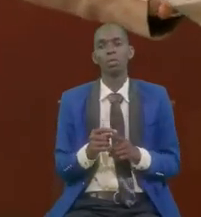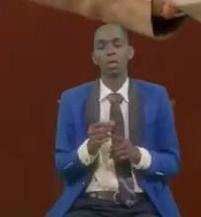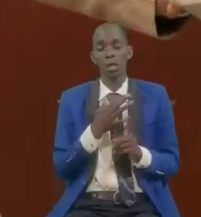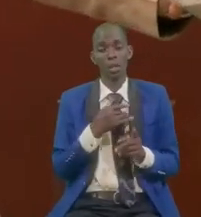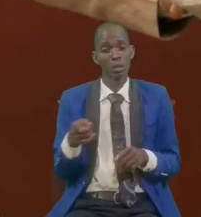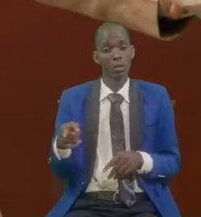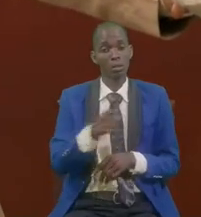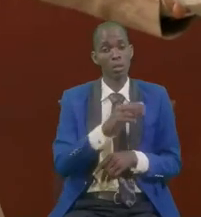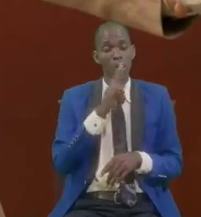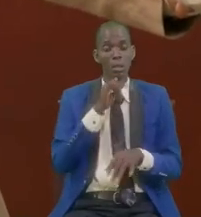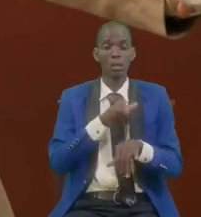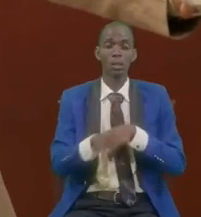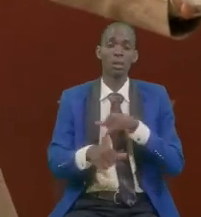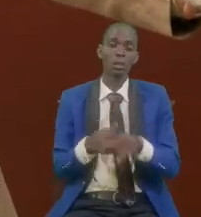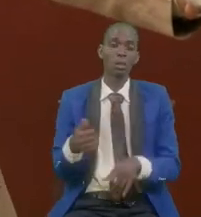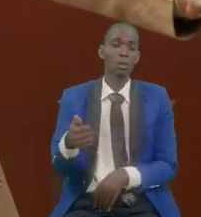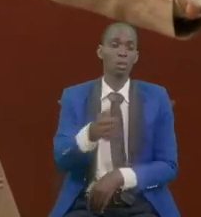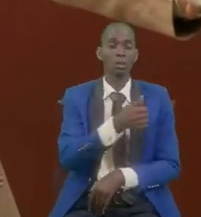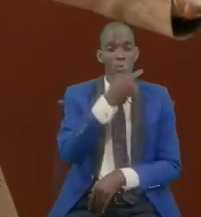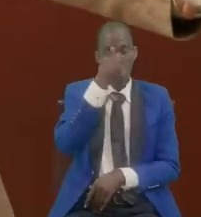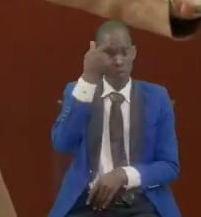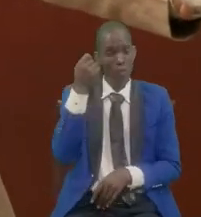trompent pas, parce que